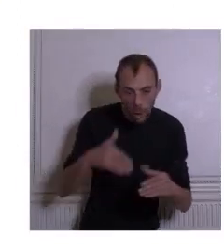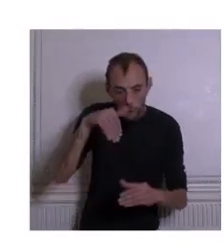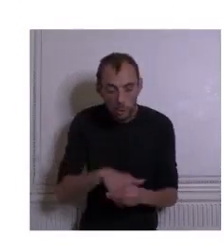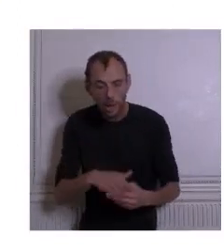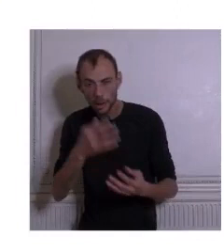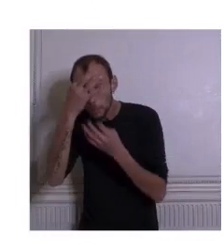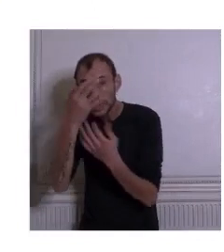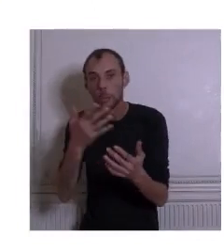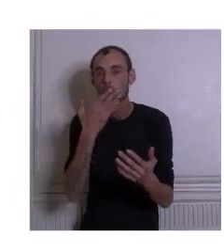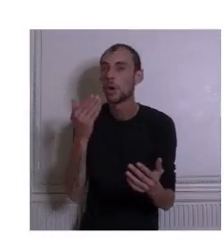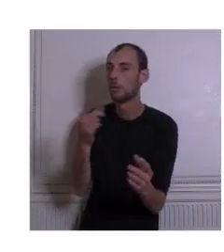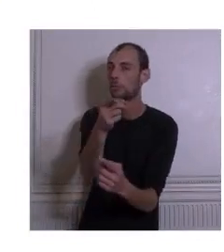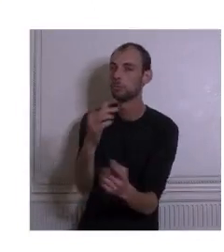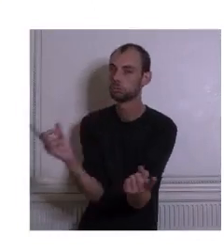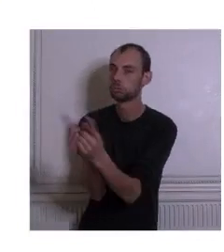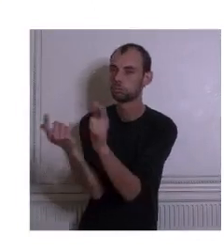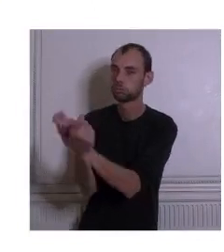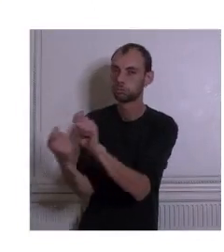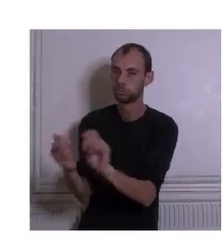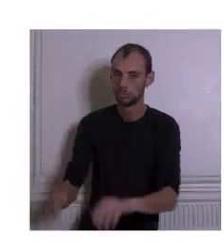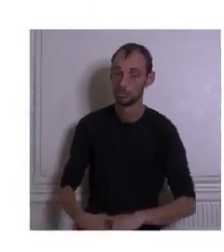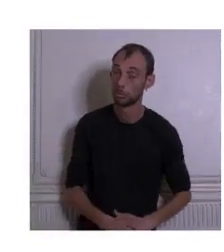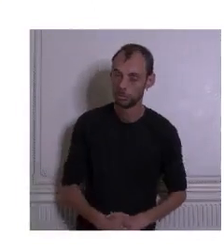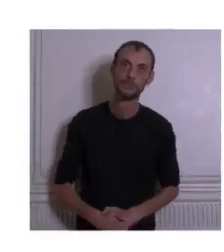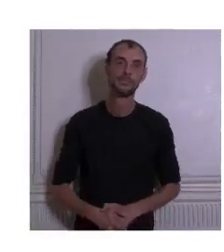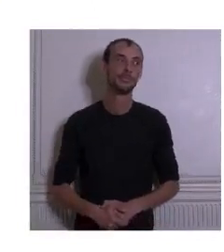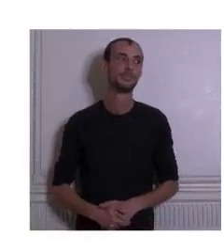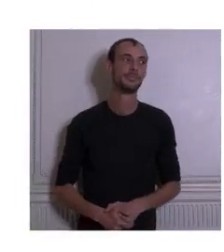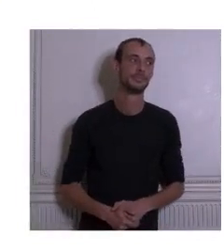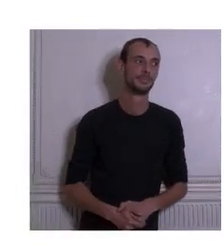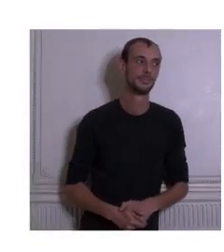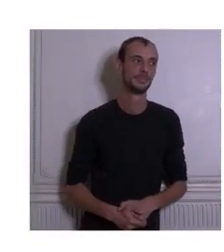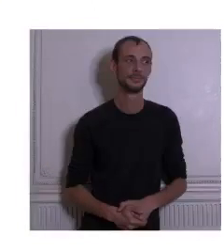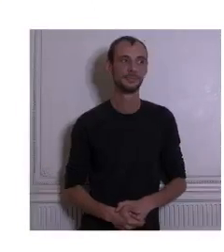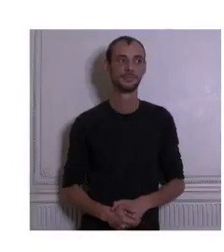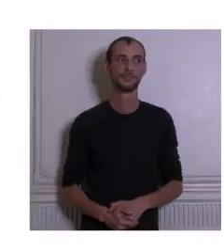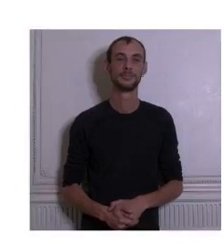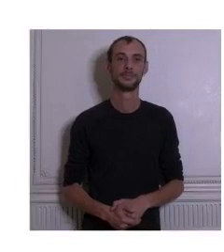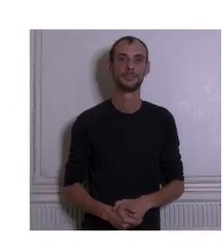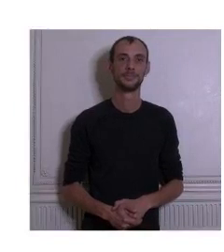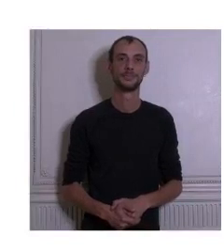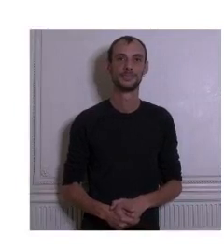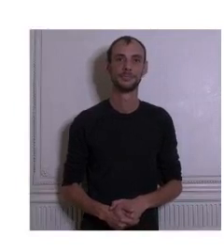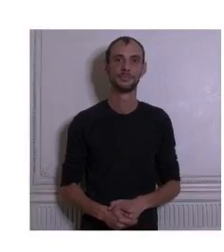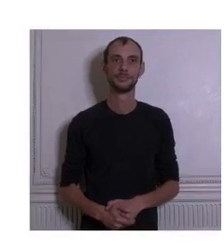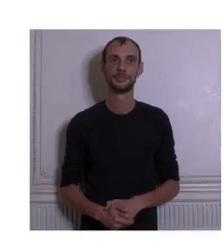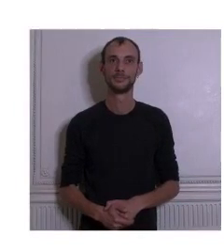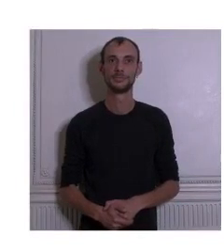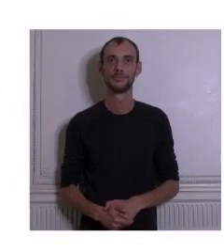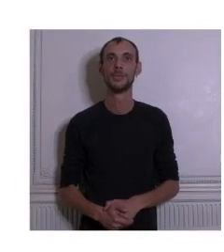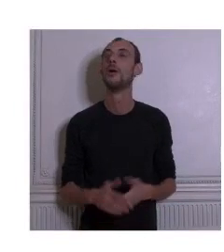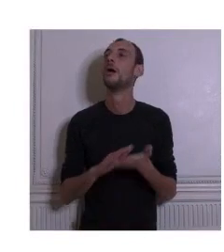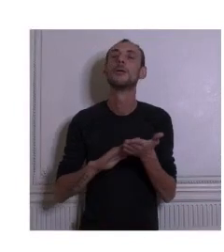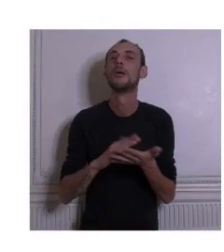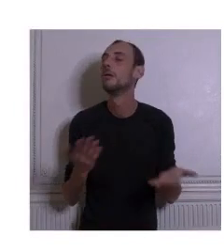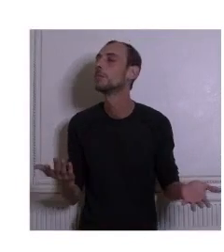point. Moi, je pense qu'il n'y a pas que le suivi, il y a la mise en place, puisqu'on part quand même Il y a des choses à mettre en place, suivi du décret